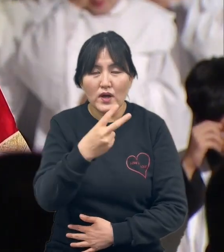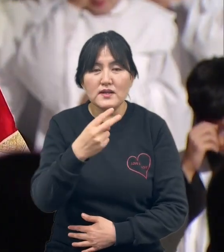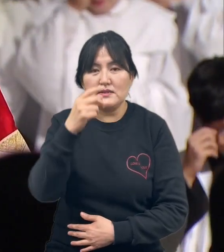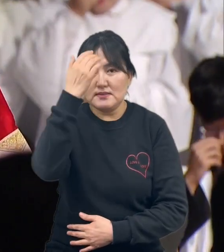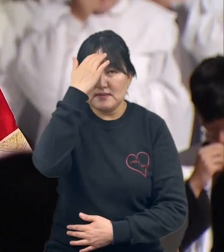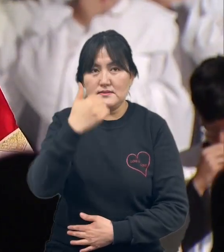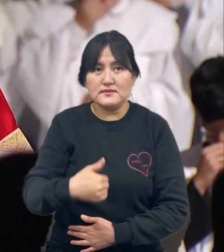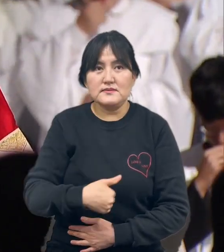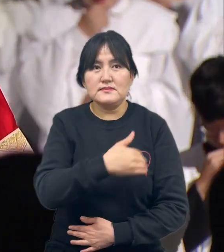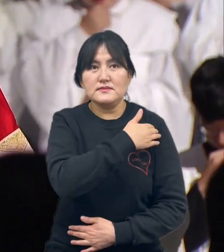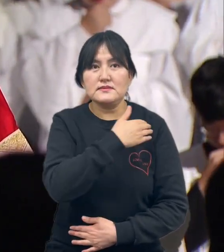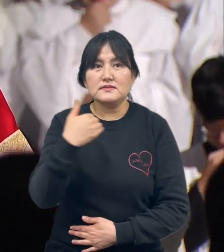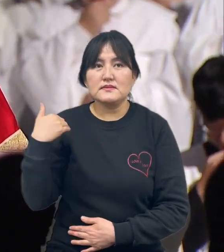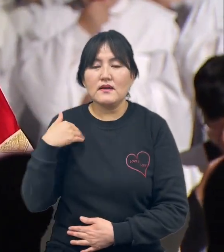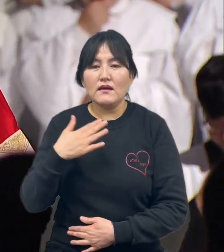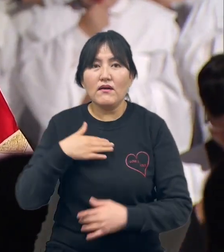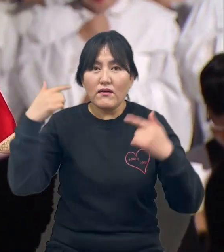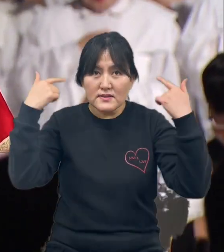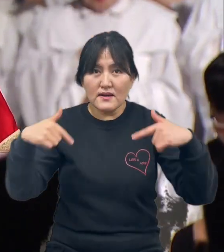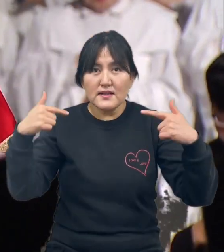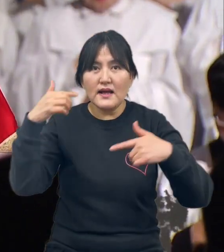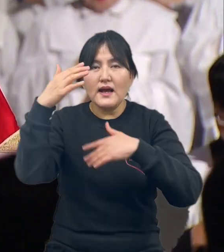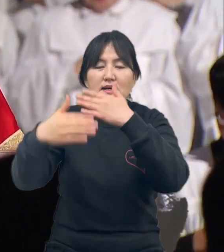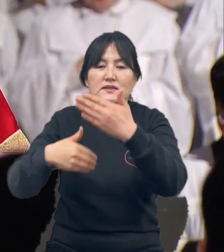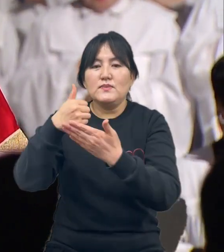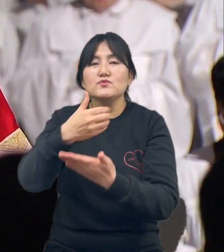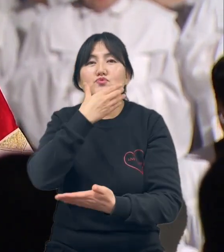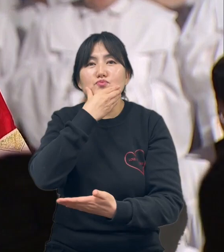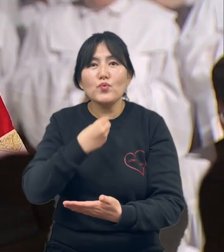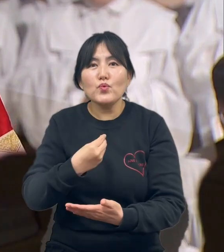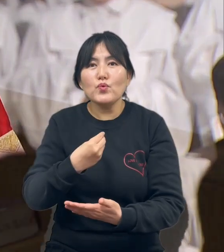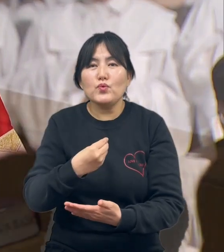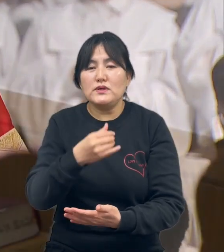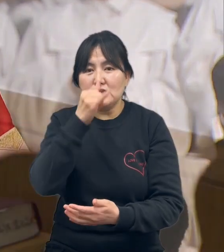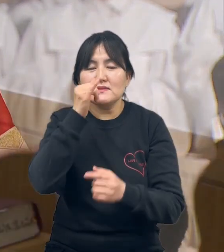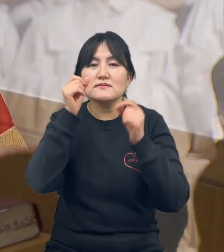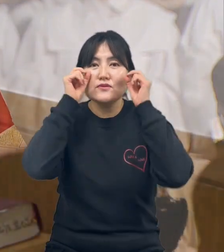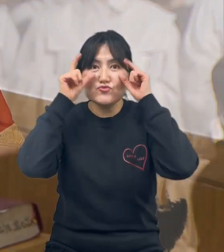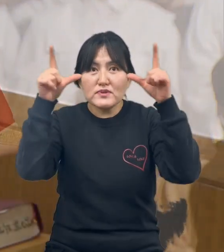성호를 그으며 나는 언제나 하느님의 축복 속에 있음을 알게 됩니다.